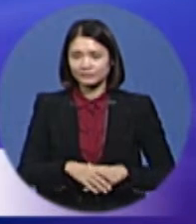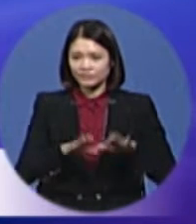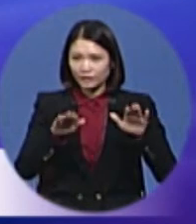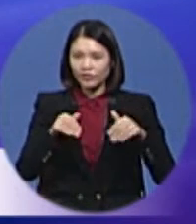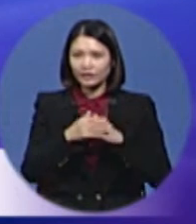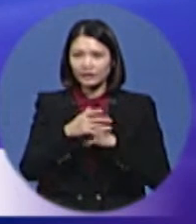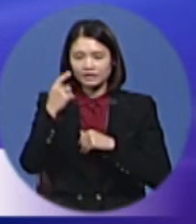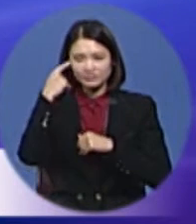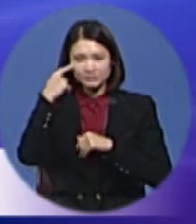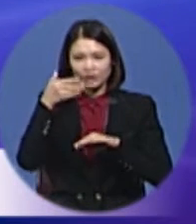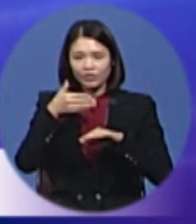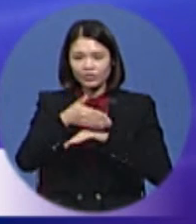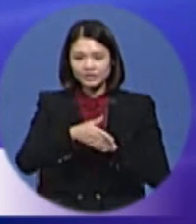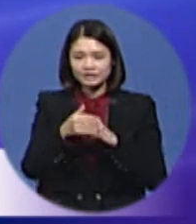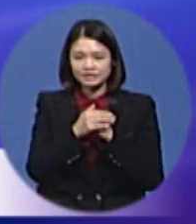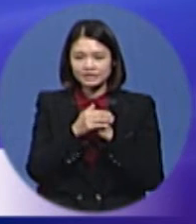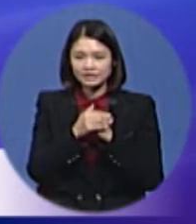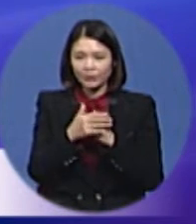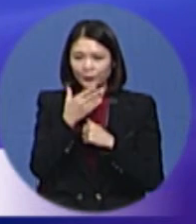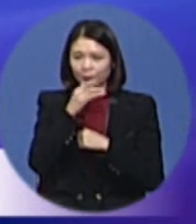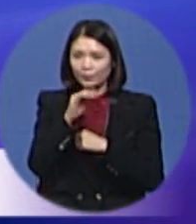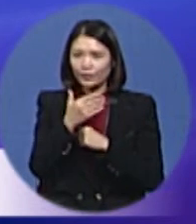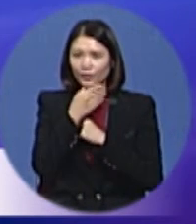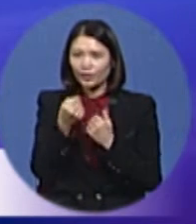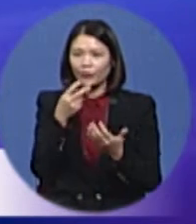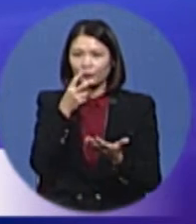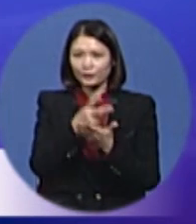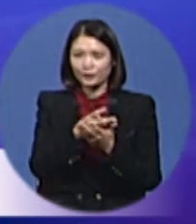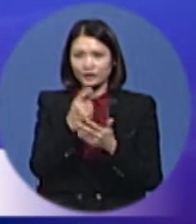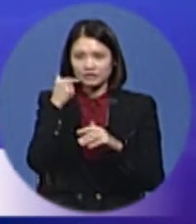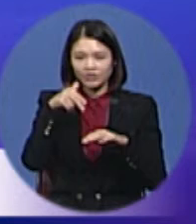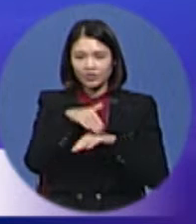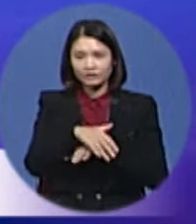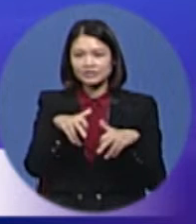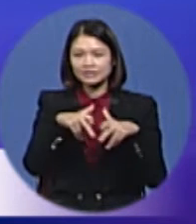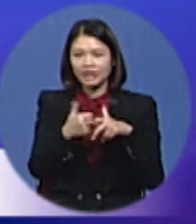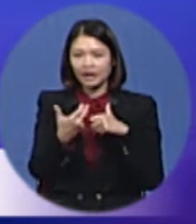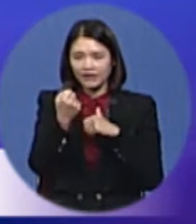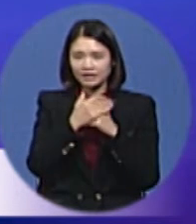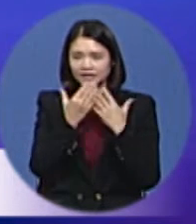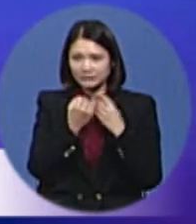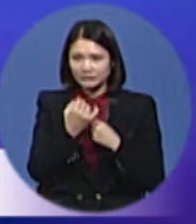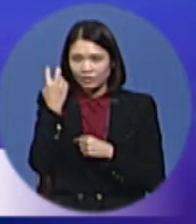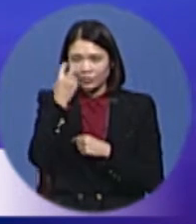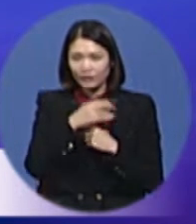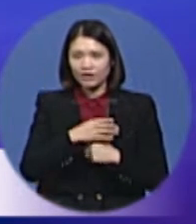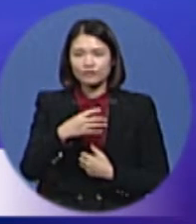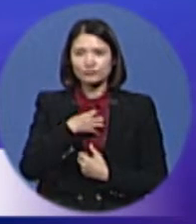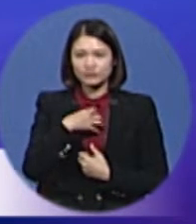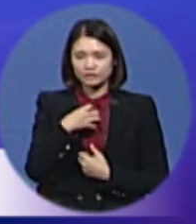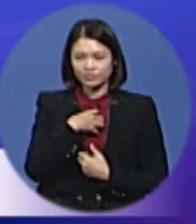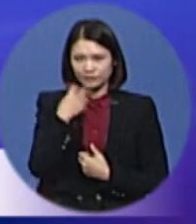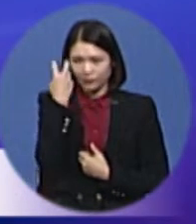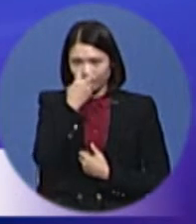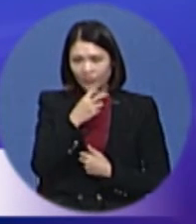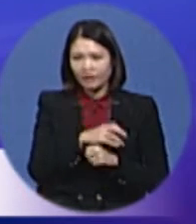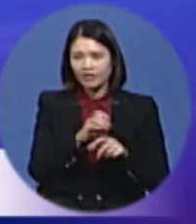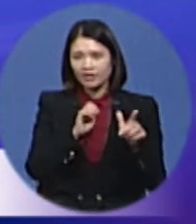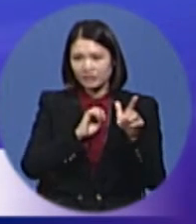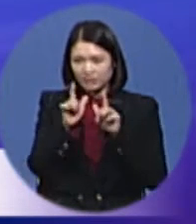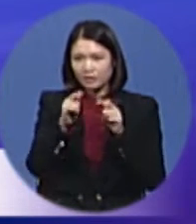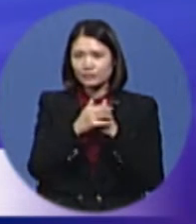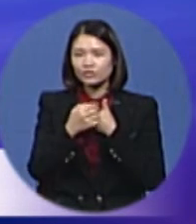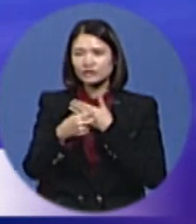현행 정신보건법을 바탕으로 하는 정신장애인에 대한 사례 관리 중 위기 관리에 대한 지침들이 거의